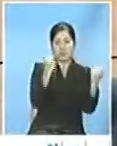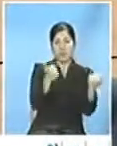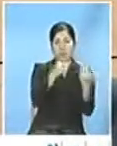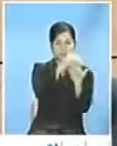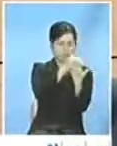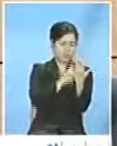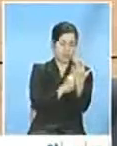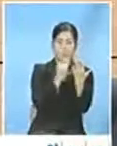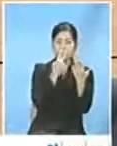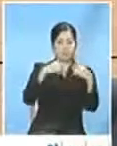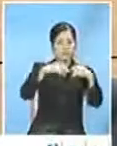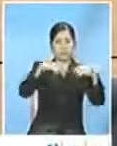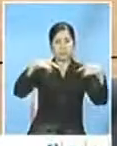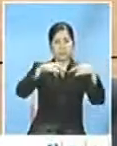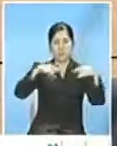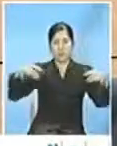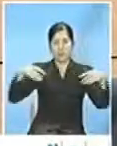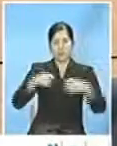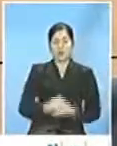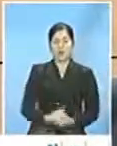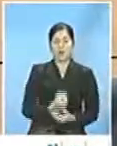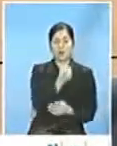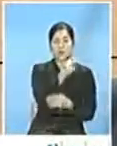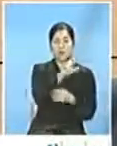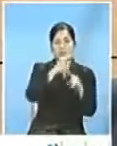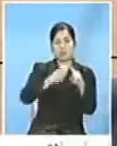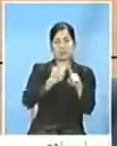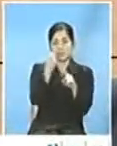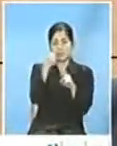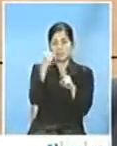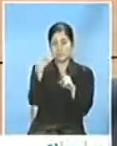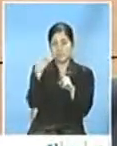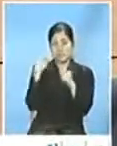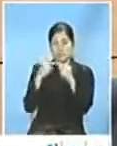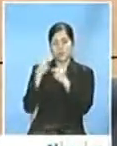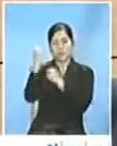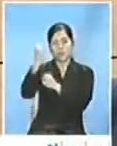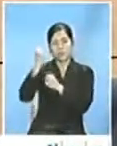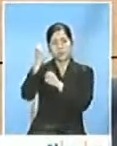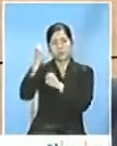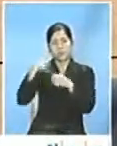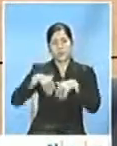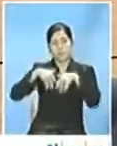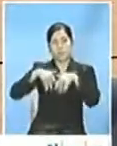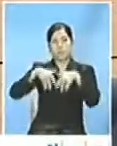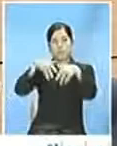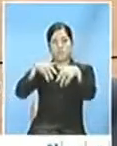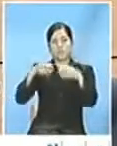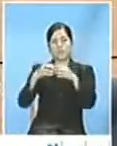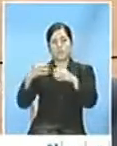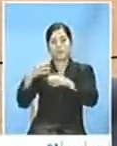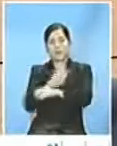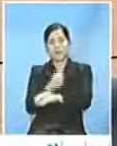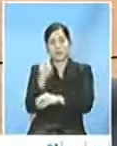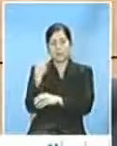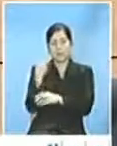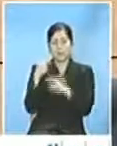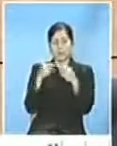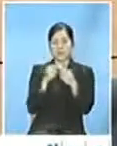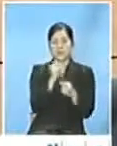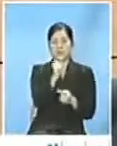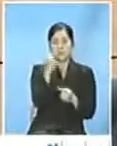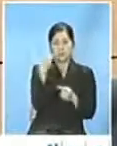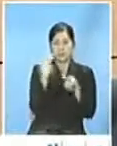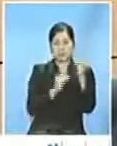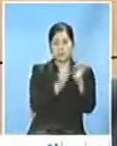ยครับเหตุการณ์วันที่14ตุลาคมเป็นการชุมนุมทางการเมืองมีคนก็บอกวันนั้นมีการวัยการ